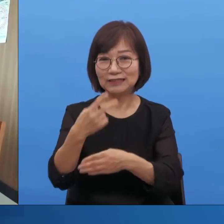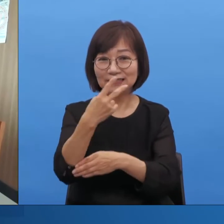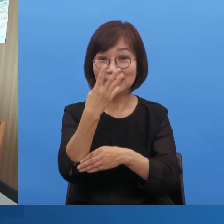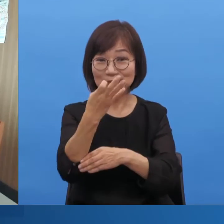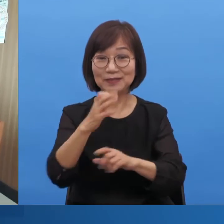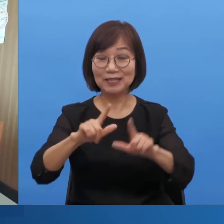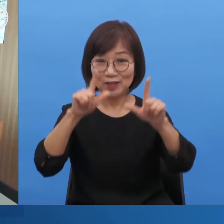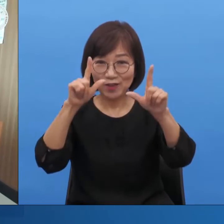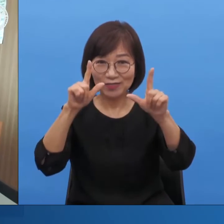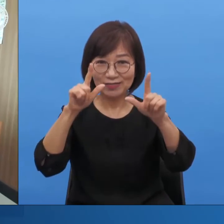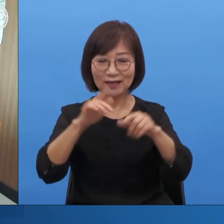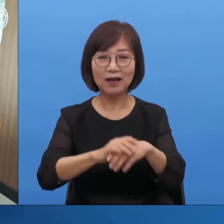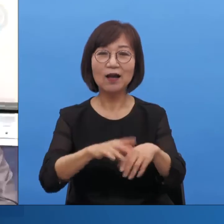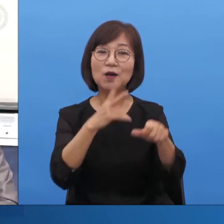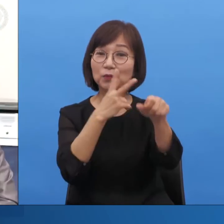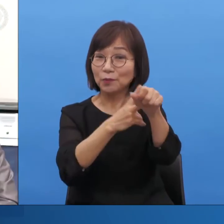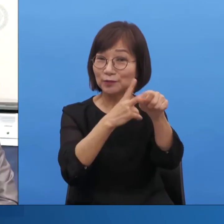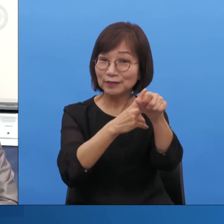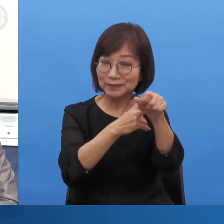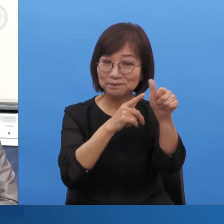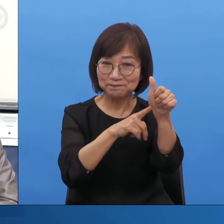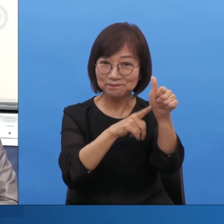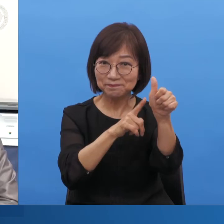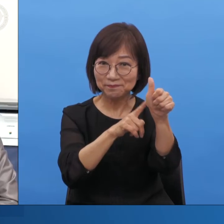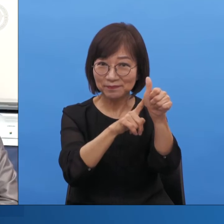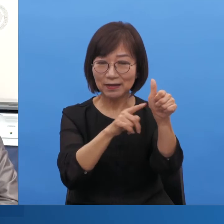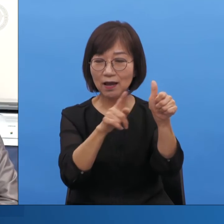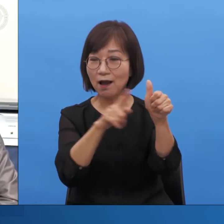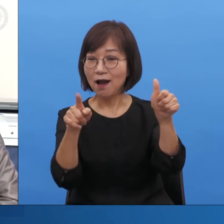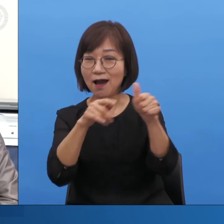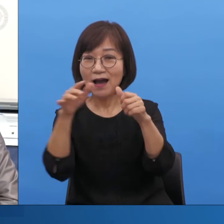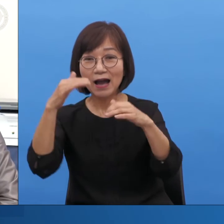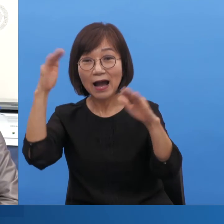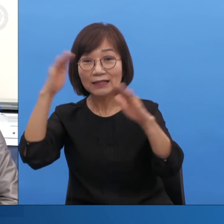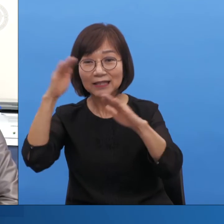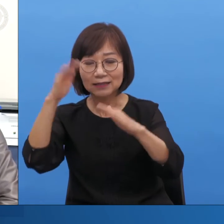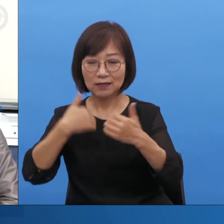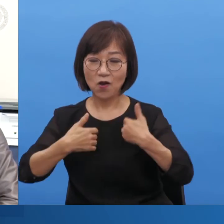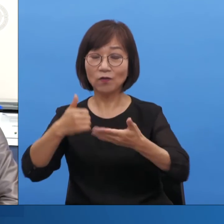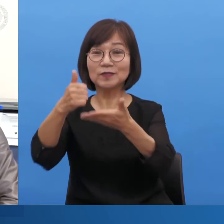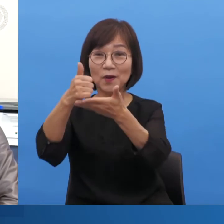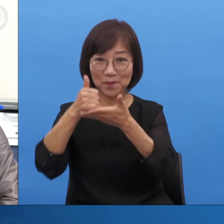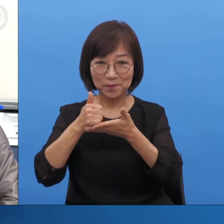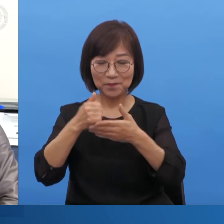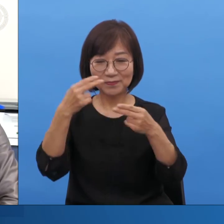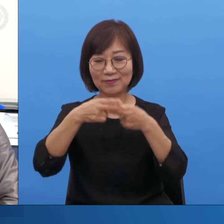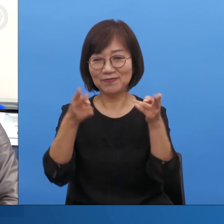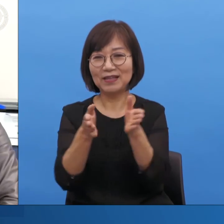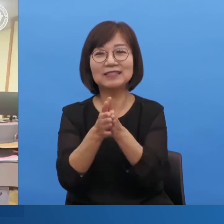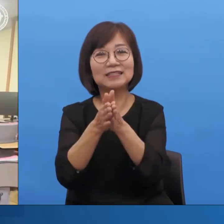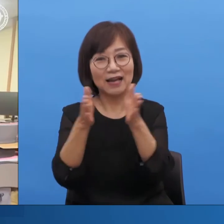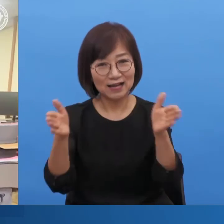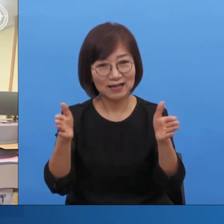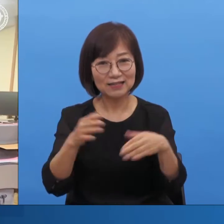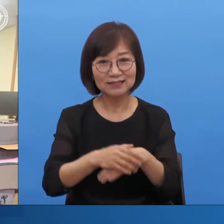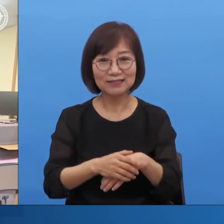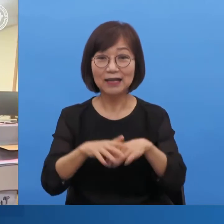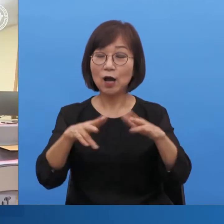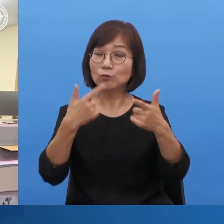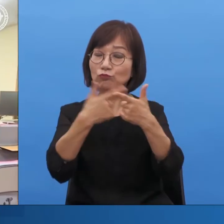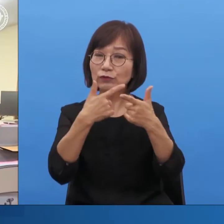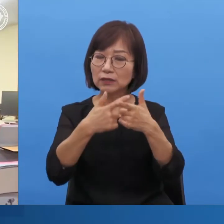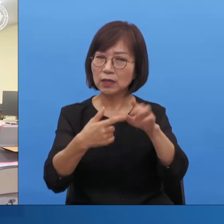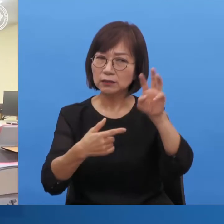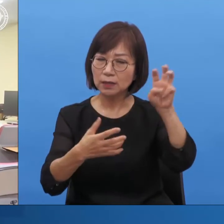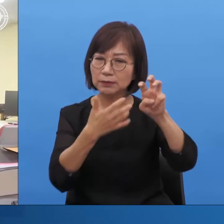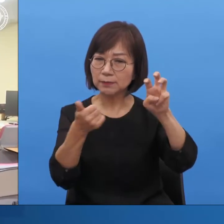계신 한 중직자의 현장에서 부룬디 출신 루이스와 여러 나라의 유학생이 영접하며 다락방이 시작되었습니다. 현재 부산에서만 약